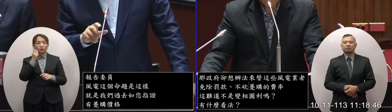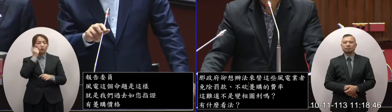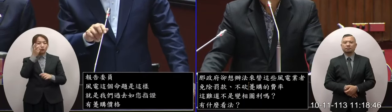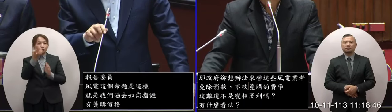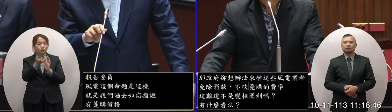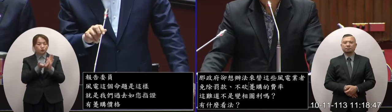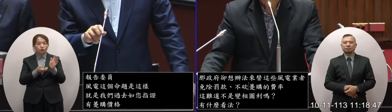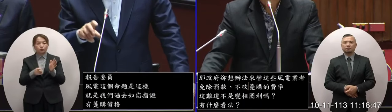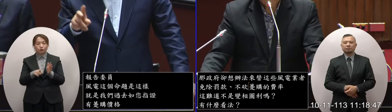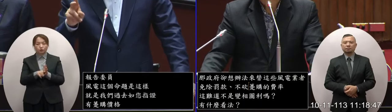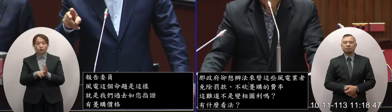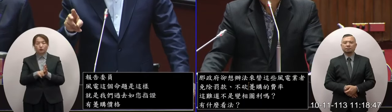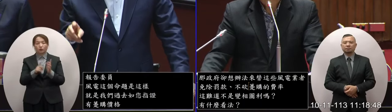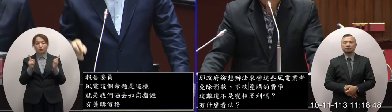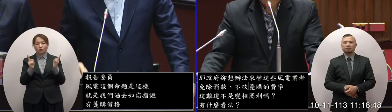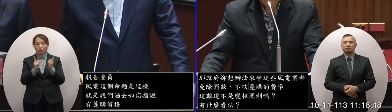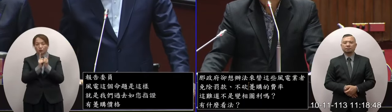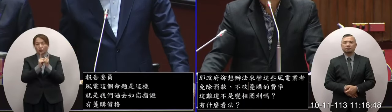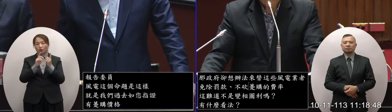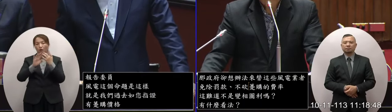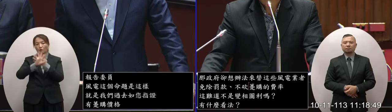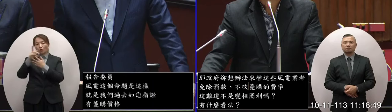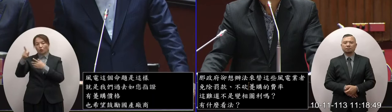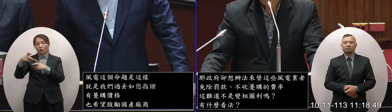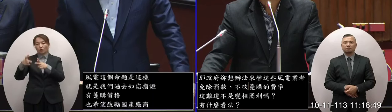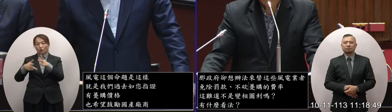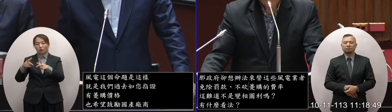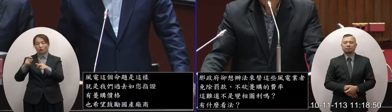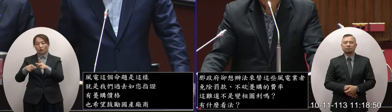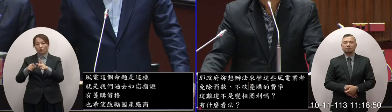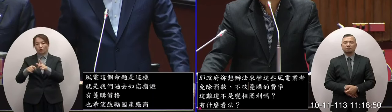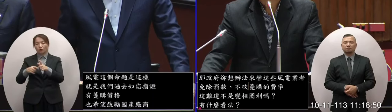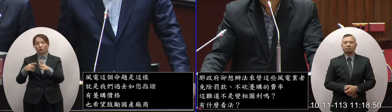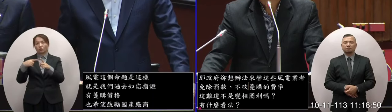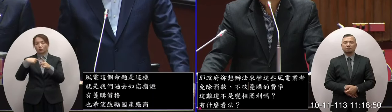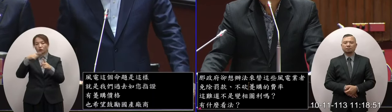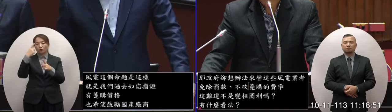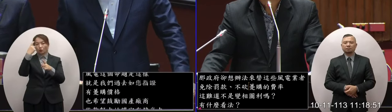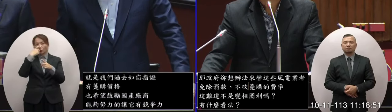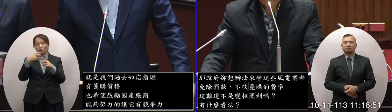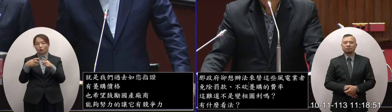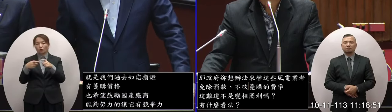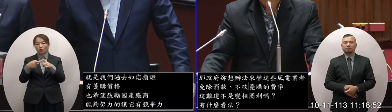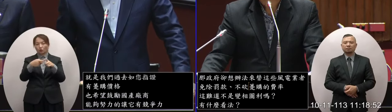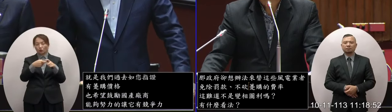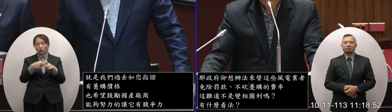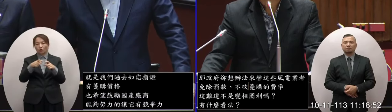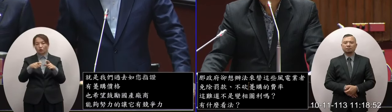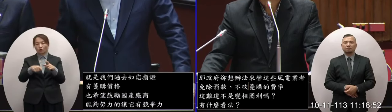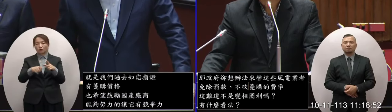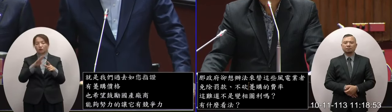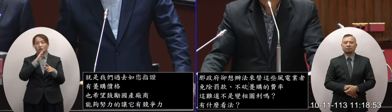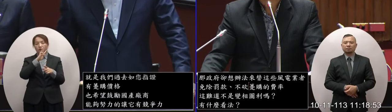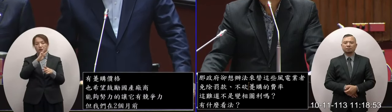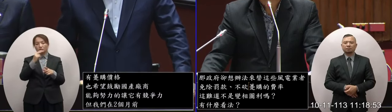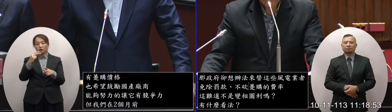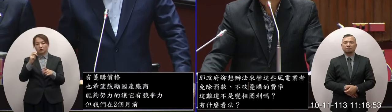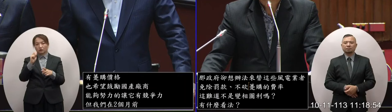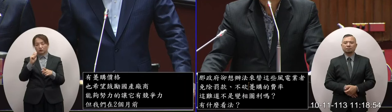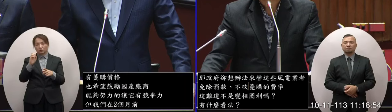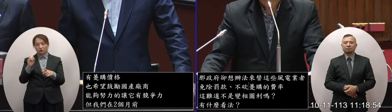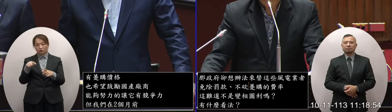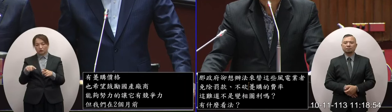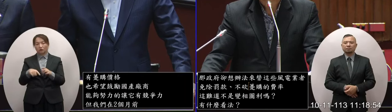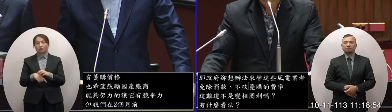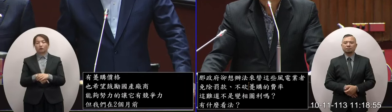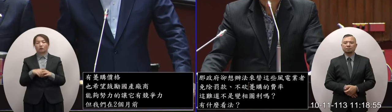月前受到这个国外的厂商到欧盟去这个 WTO